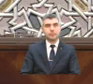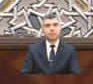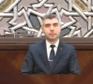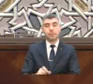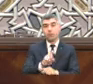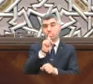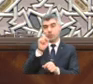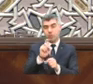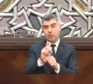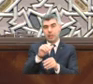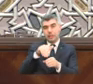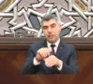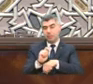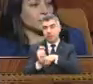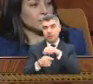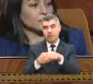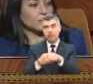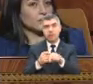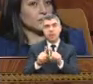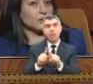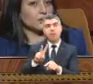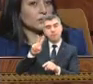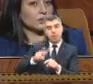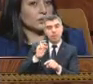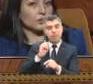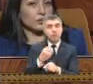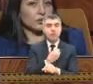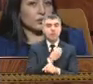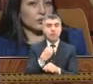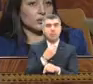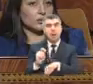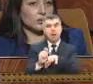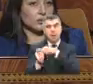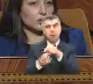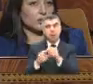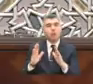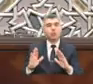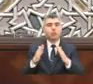نسائلكم في الفريق الحركي عن واقع وآفاق الصحة بالعالم القروي والجبلي.